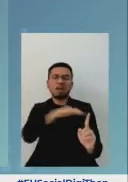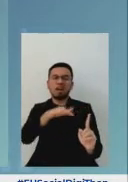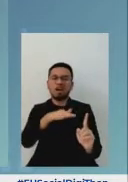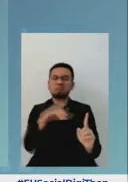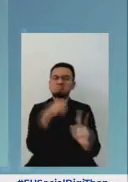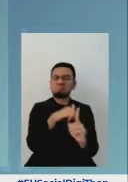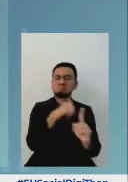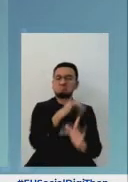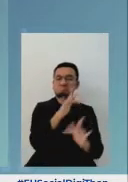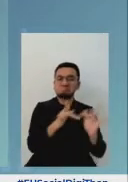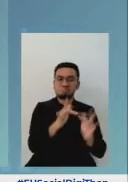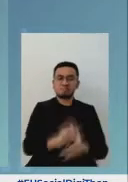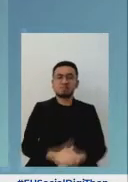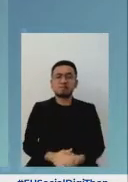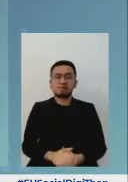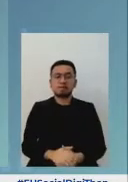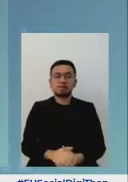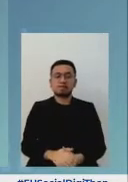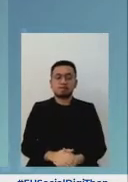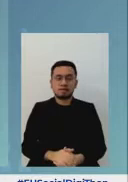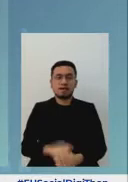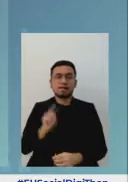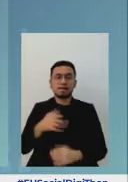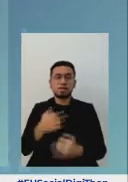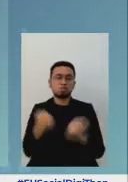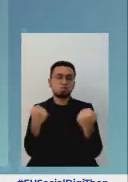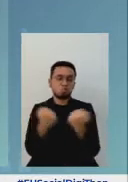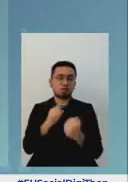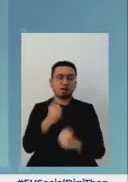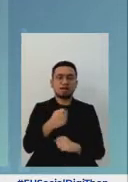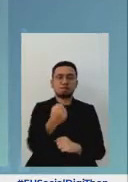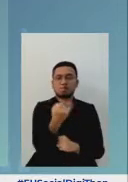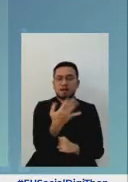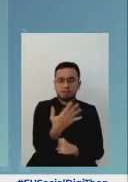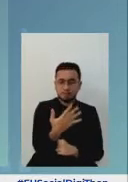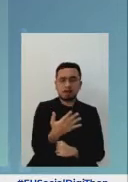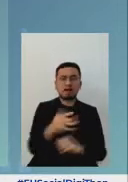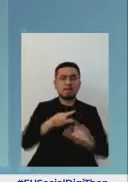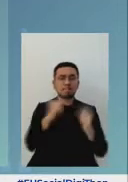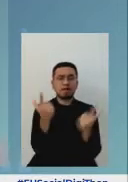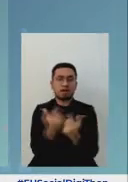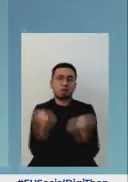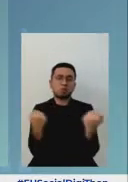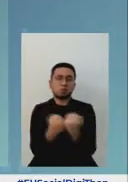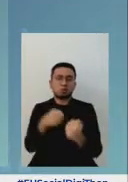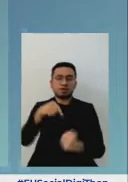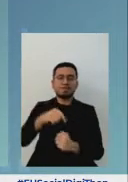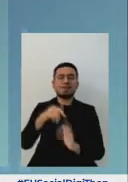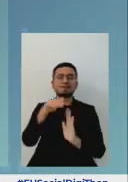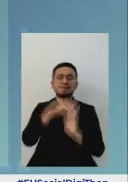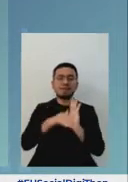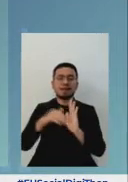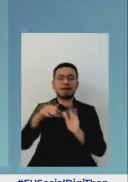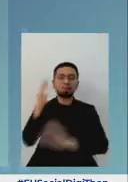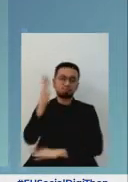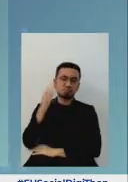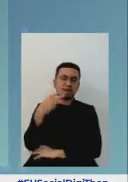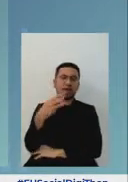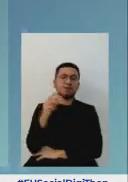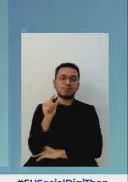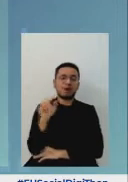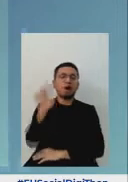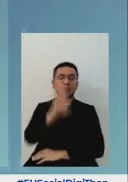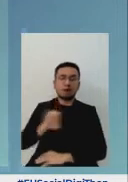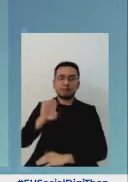oleh IoT, IC4, Sejiwa, dan Ikatan Psikolog Klinis Indonesia. Nah, sebelum masuk dalam webinar hari ini, saya